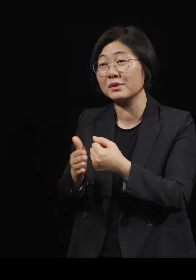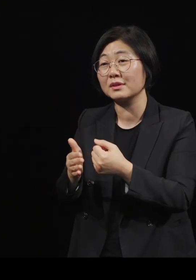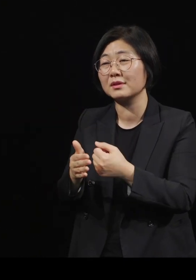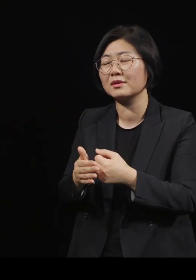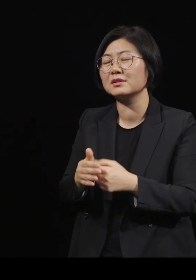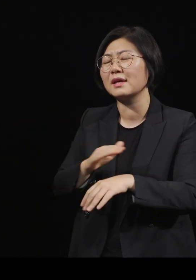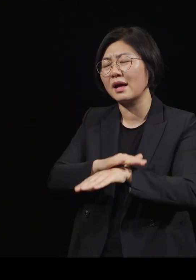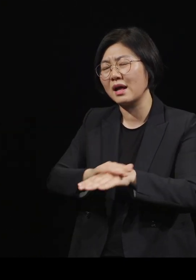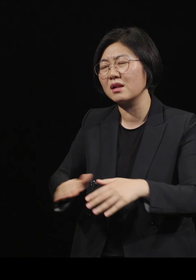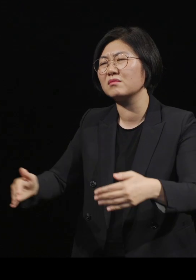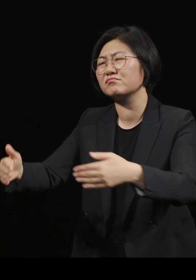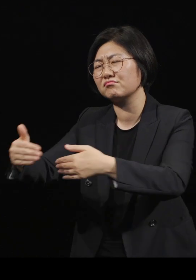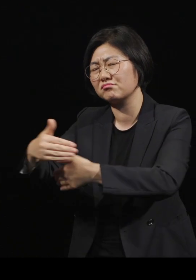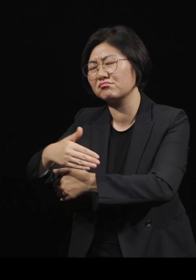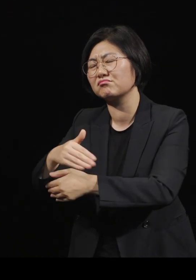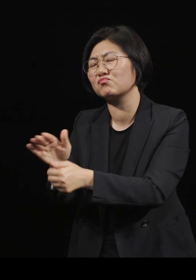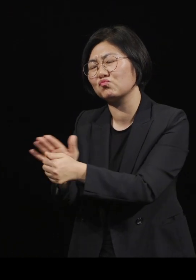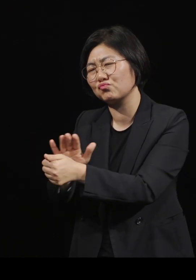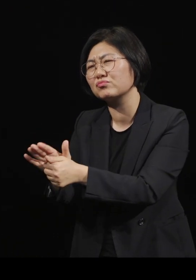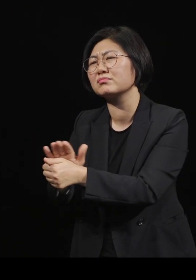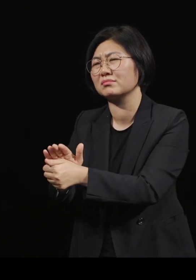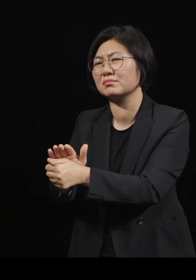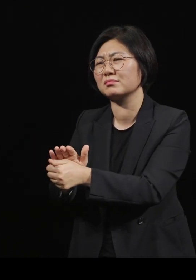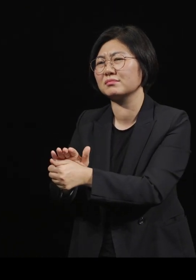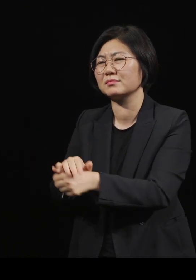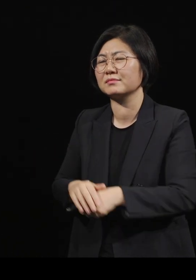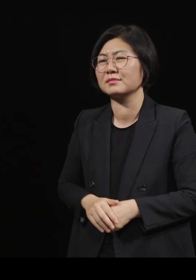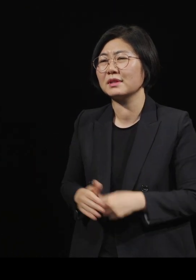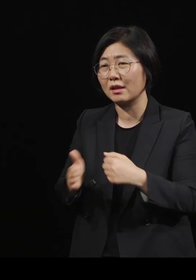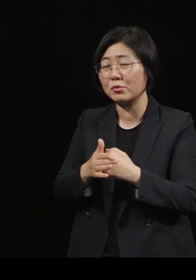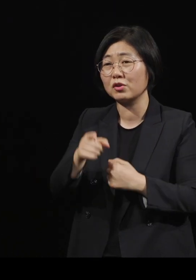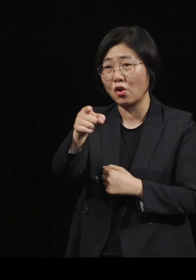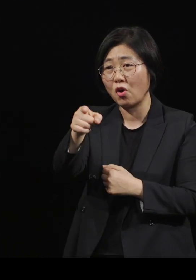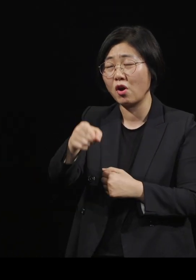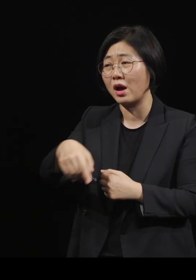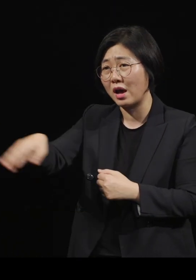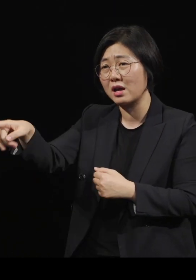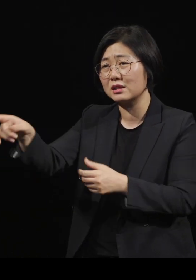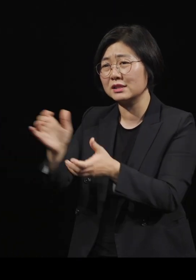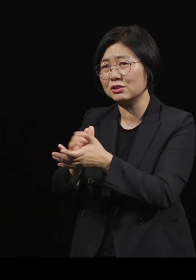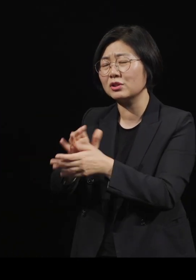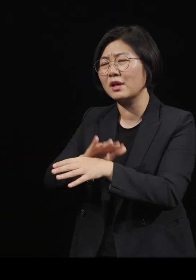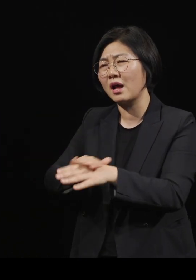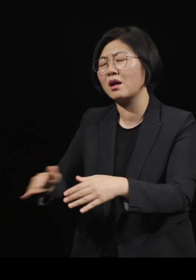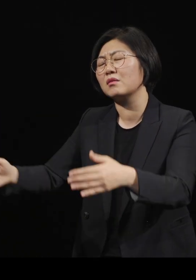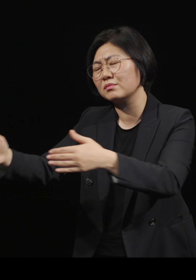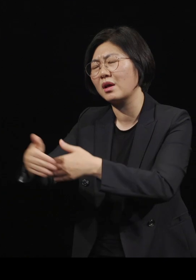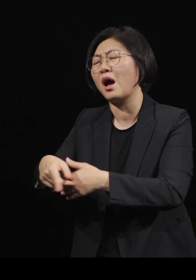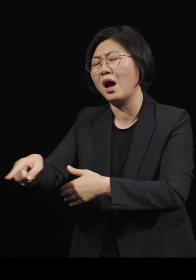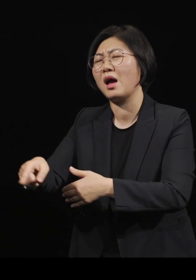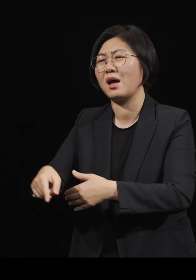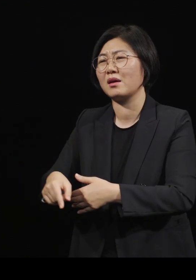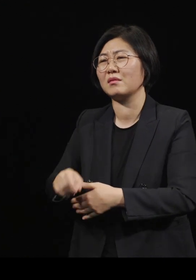잘 품어줘야 된다고. 그러니까 네가 그냥 그 친구 품어주라고.